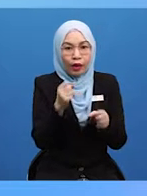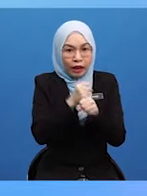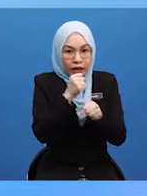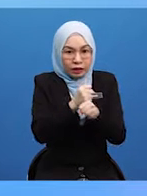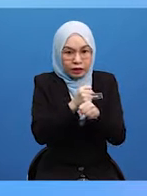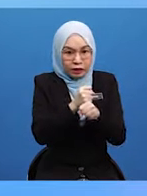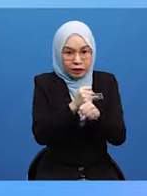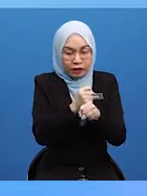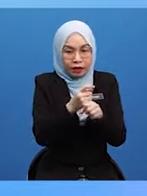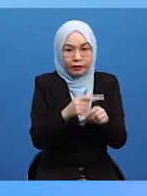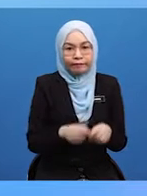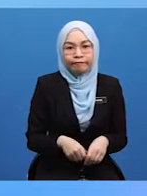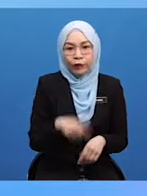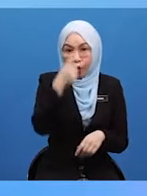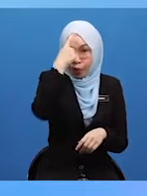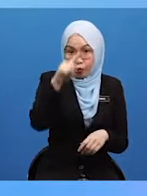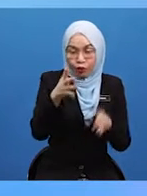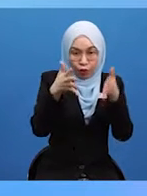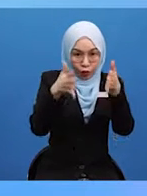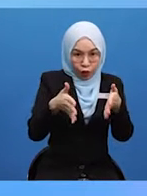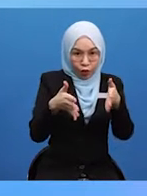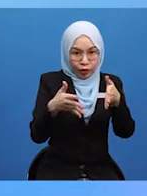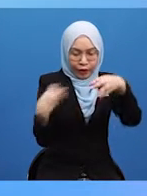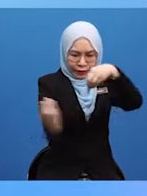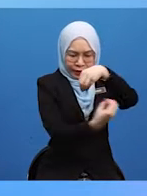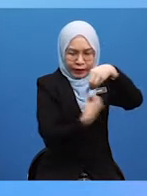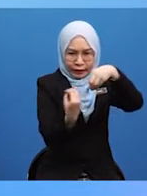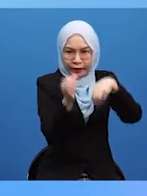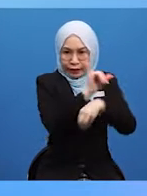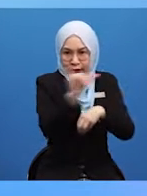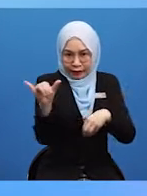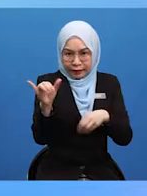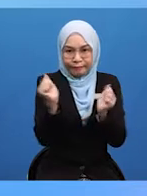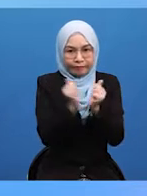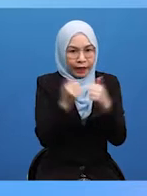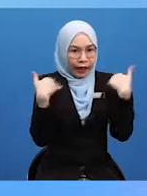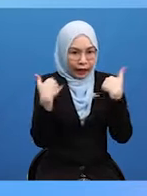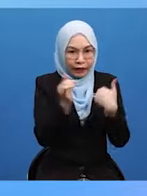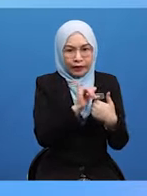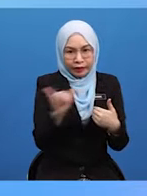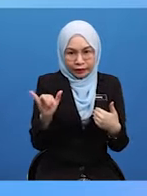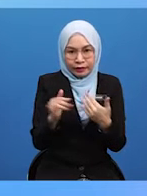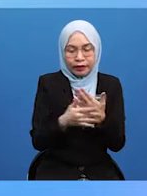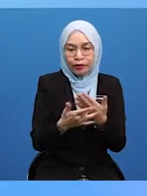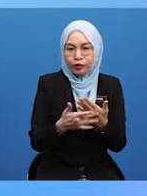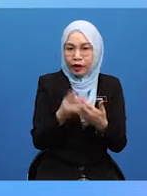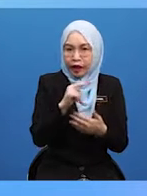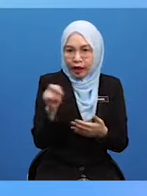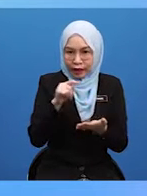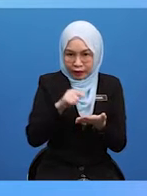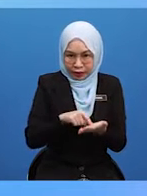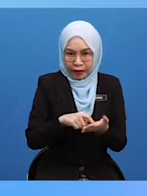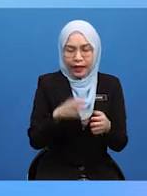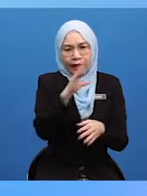penduduk sekitarnya. Dengan wujudnya bandar satelit ini, ia dapat menyokong bandar utama